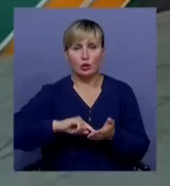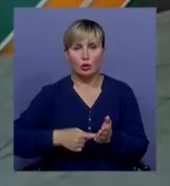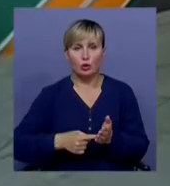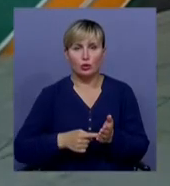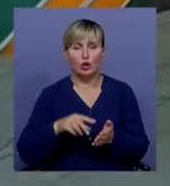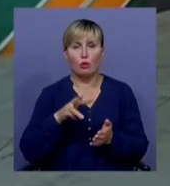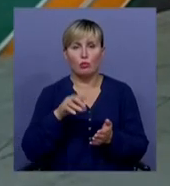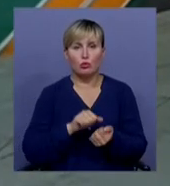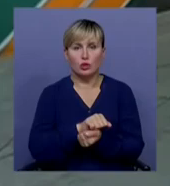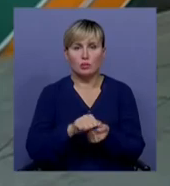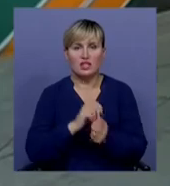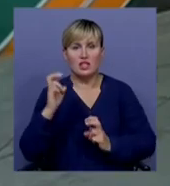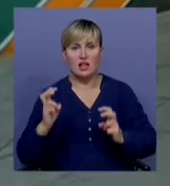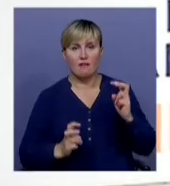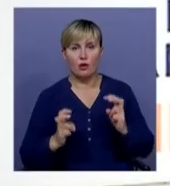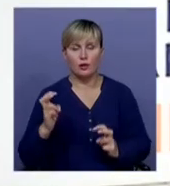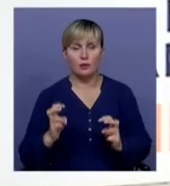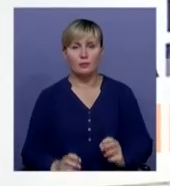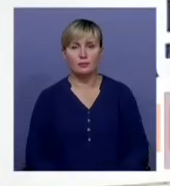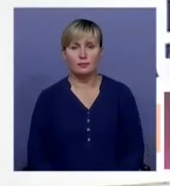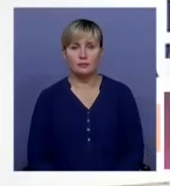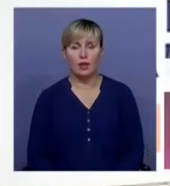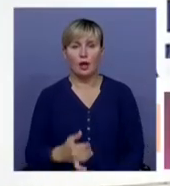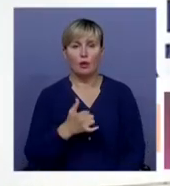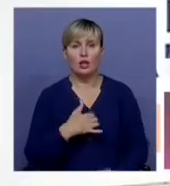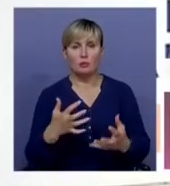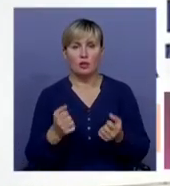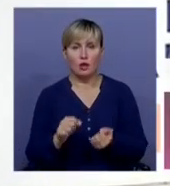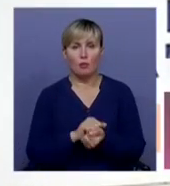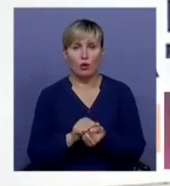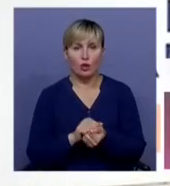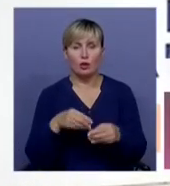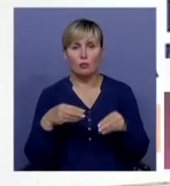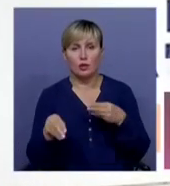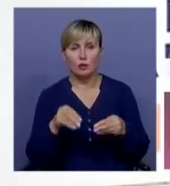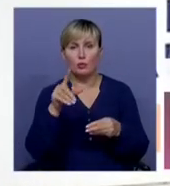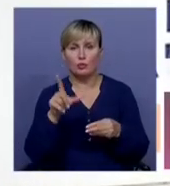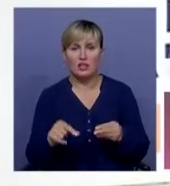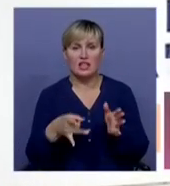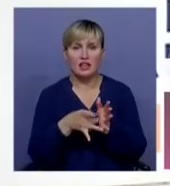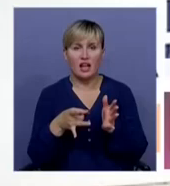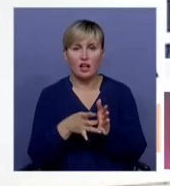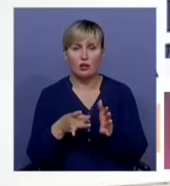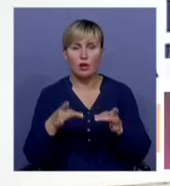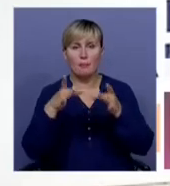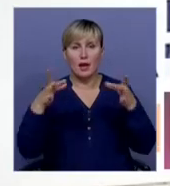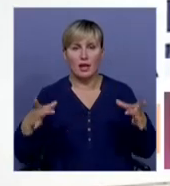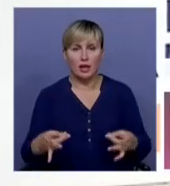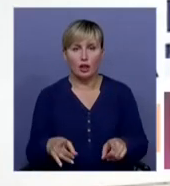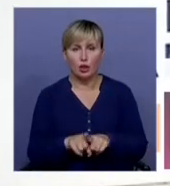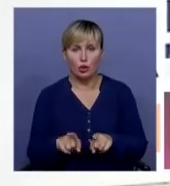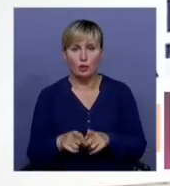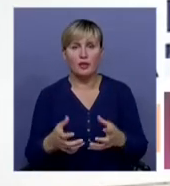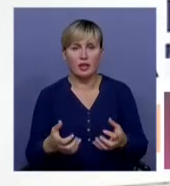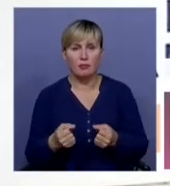на мусороперерабатывающий завод. У нас принимаются макулатуры, картоны, пластиковые бутылки, стекло, и целлофаны тоже мы